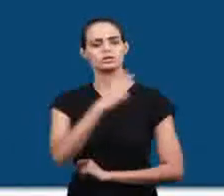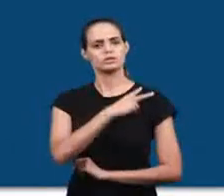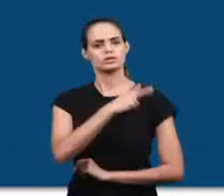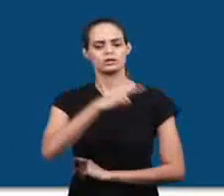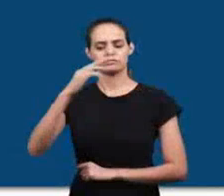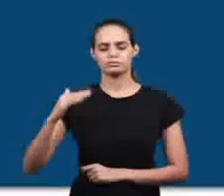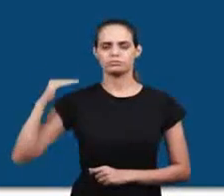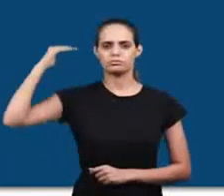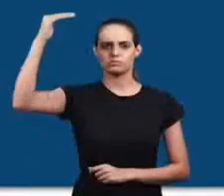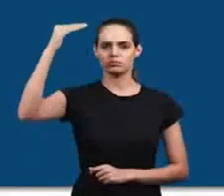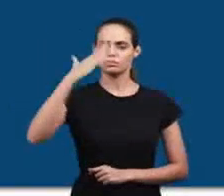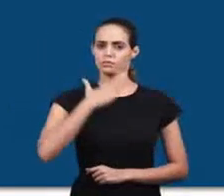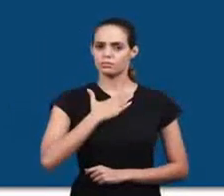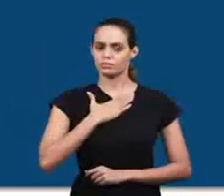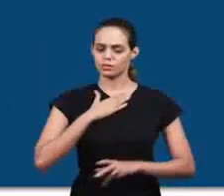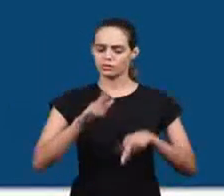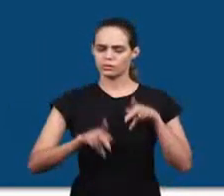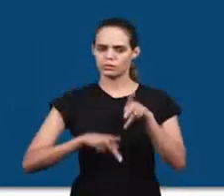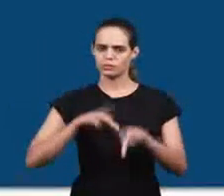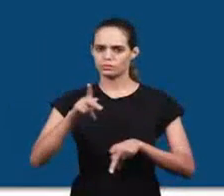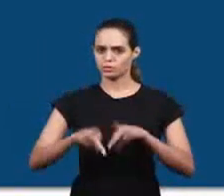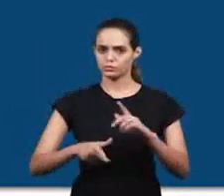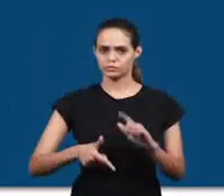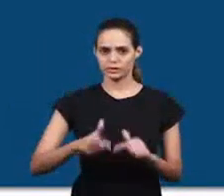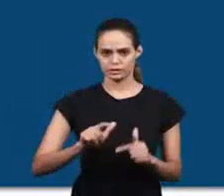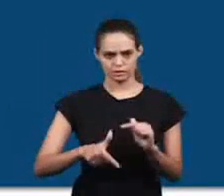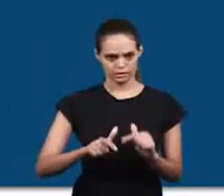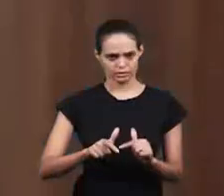über mein Volk Israel sein sollst.